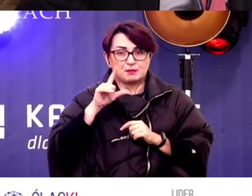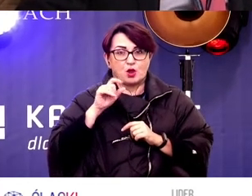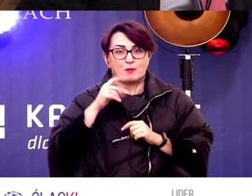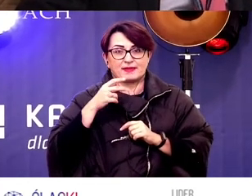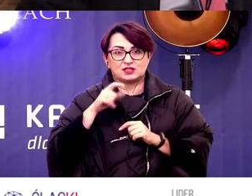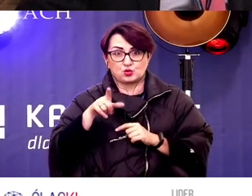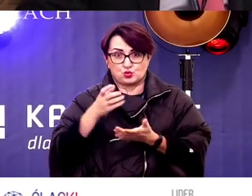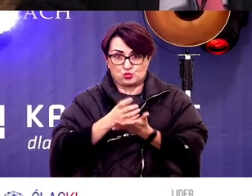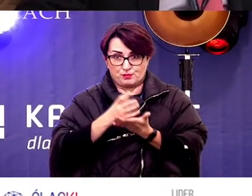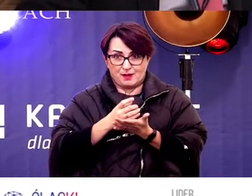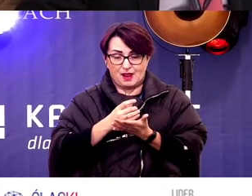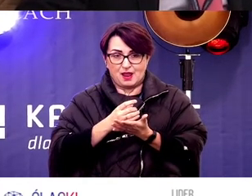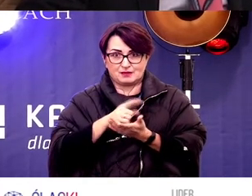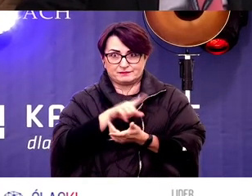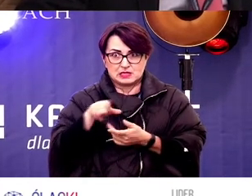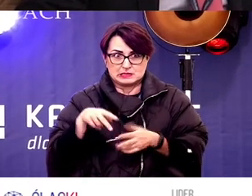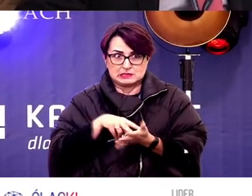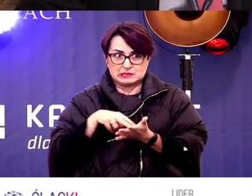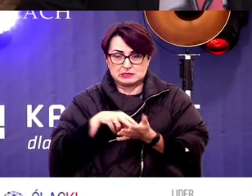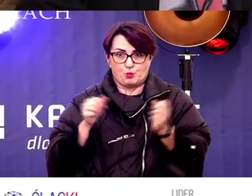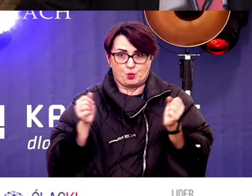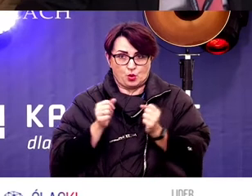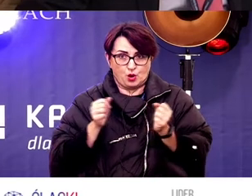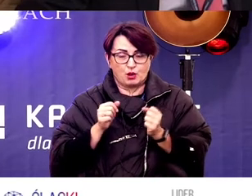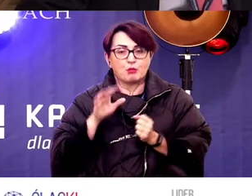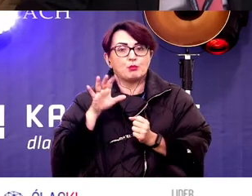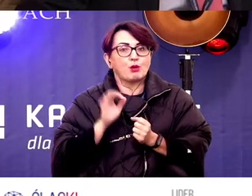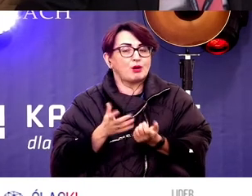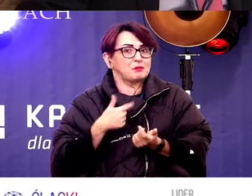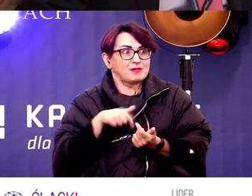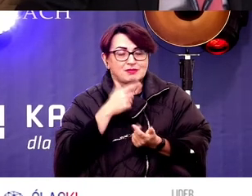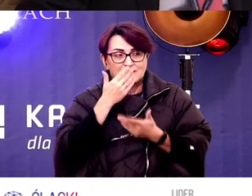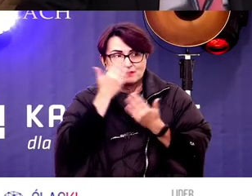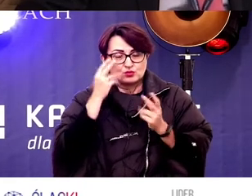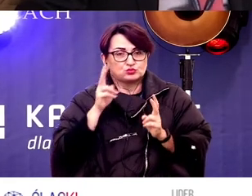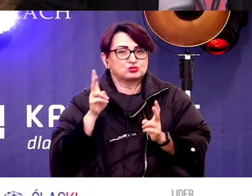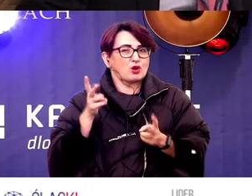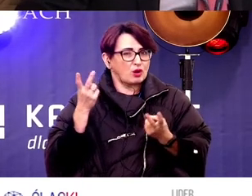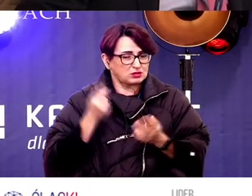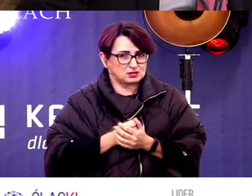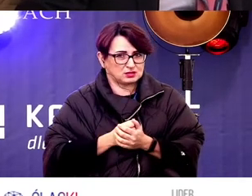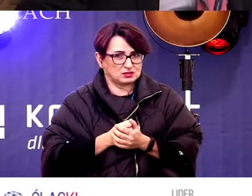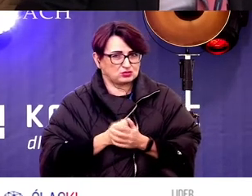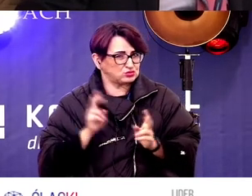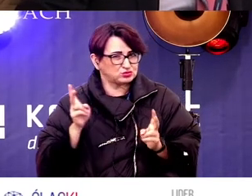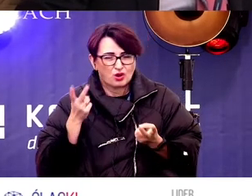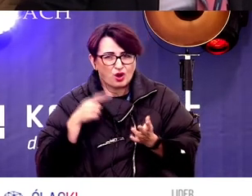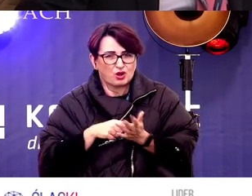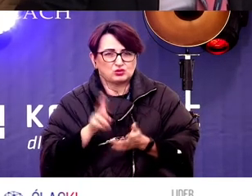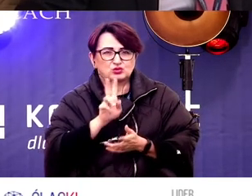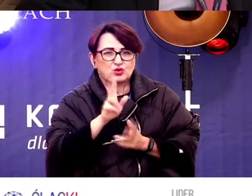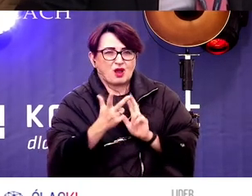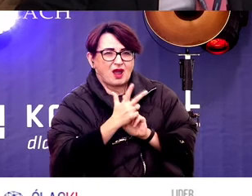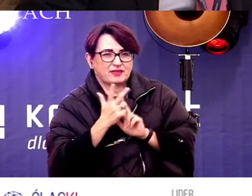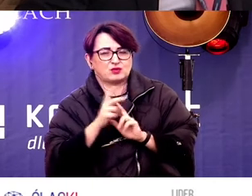no, padł taki strach, ponieważ no, nie wiedzieliśmy skąd, kto atakuje,